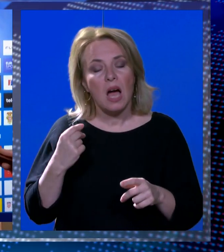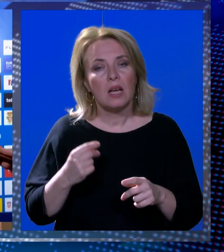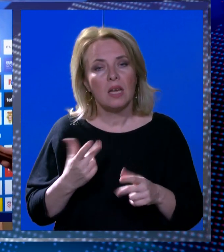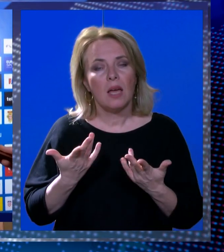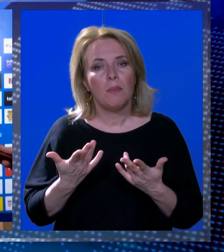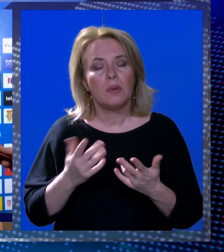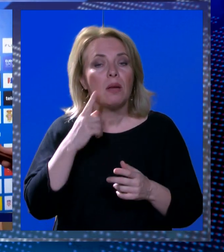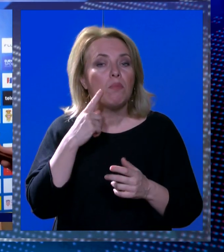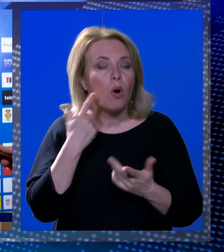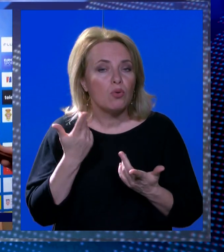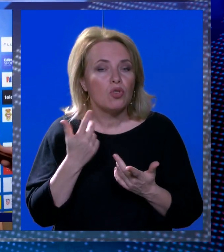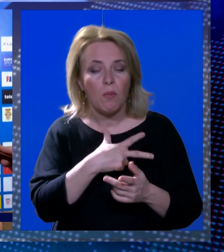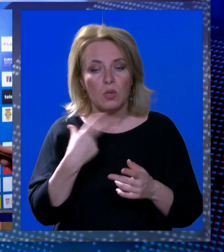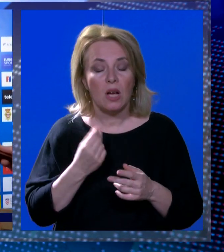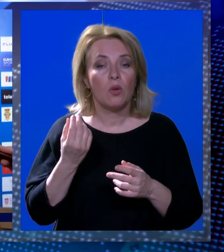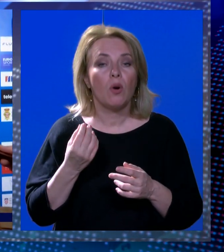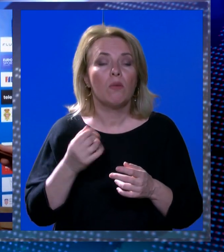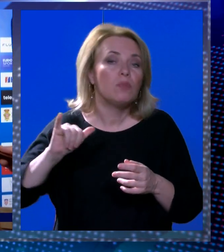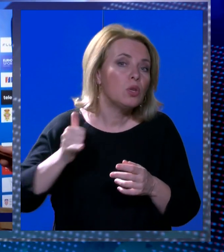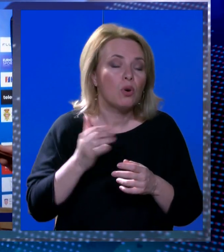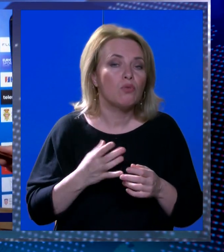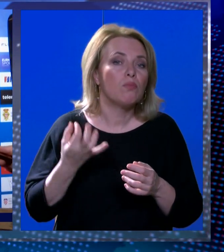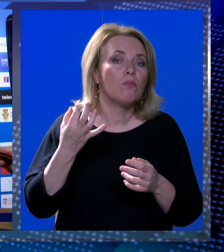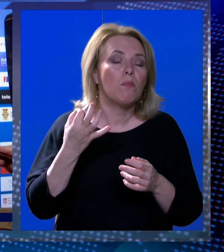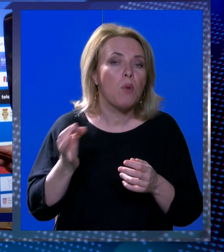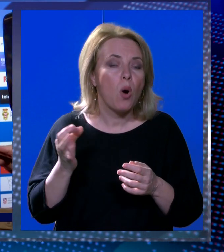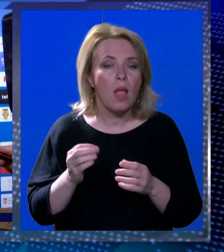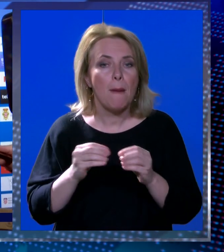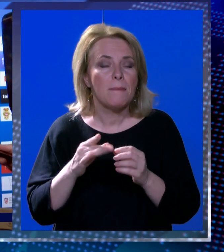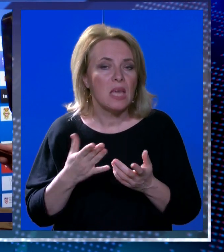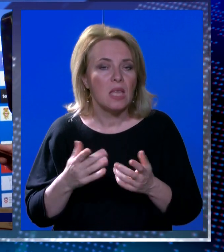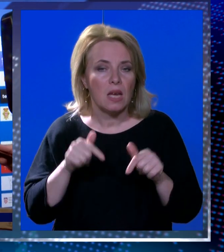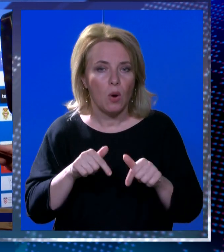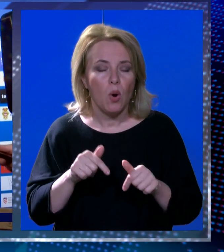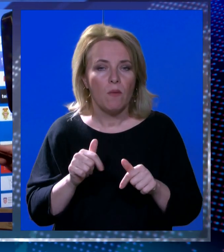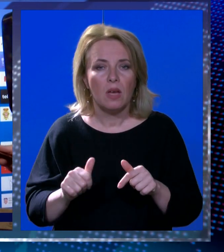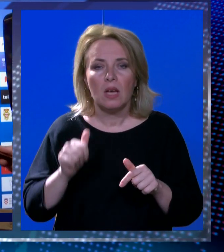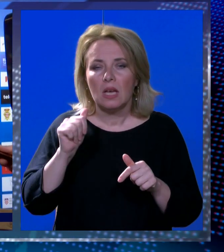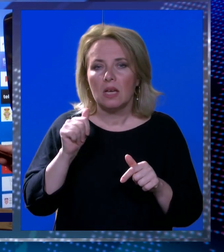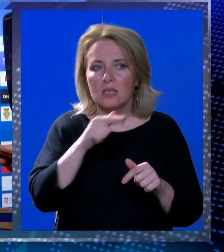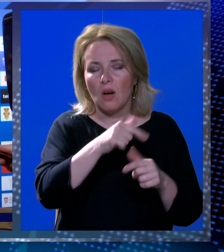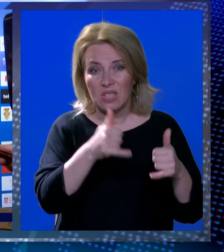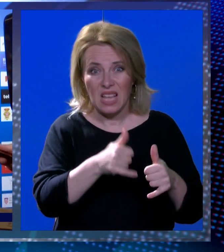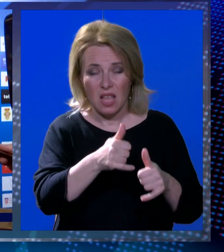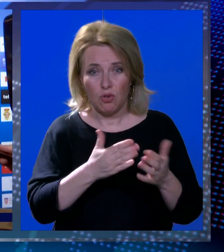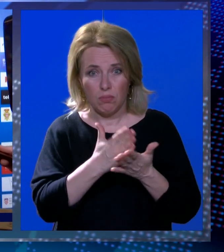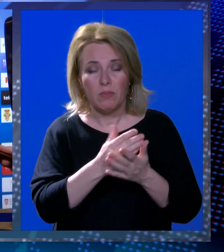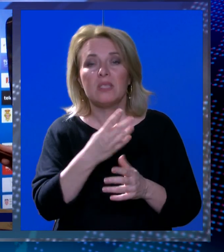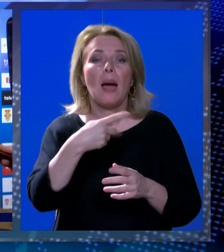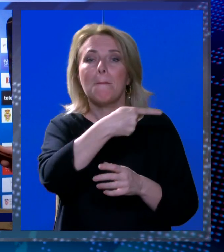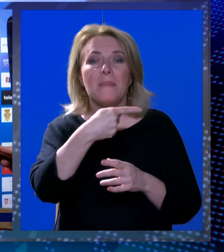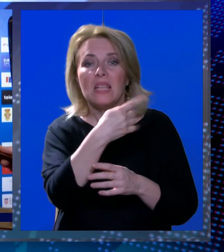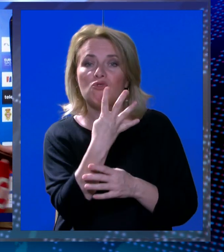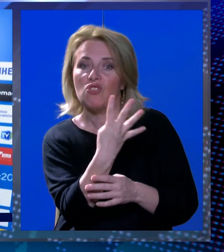i da pokušamo biti u Zagrebu još bolje nego što smo bili ovdje. Generalno, ovo mi je negdje za jednu minus četvorku,